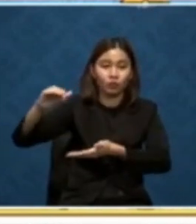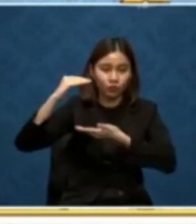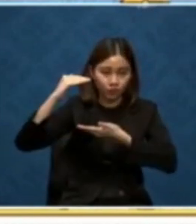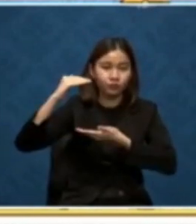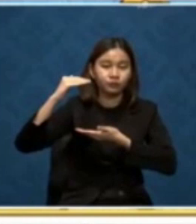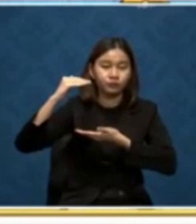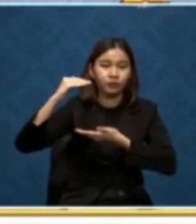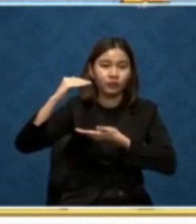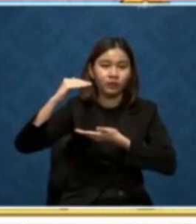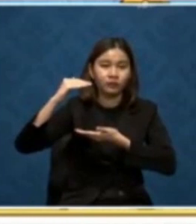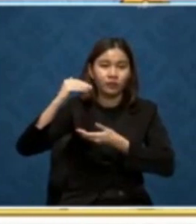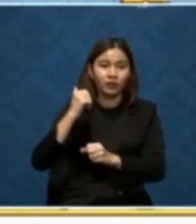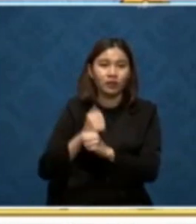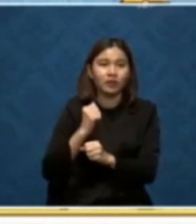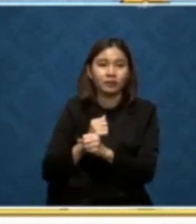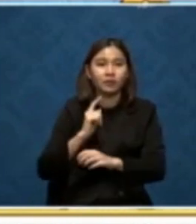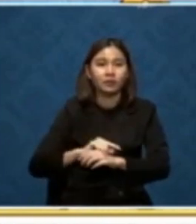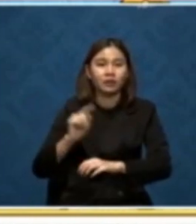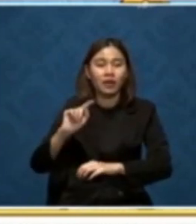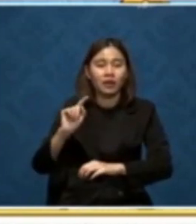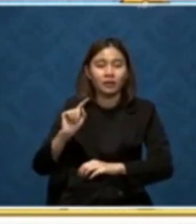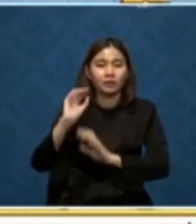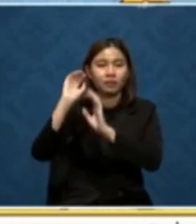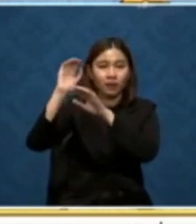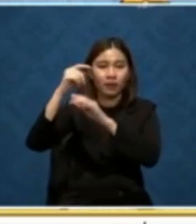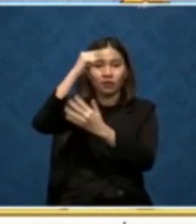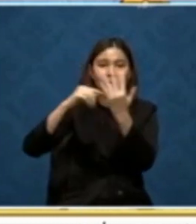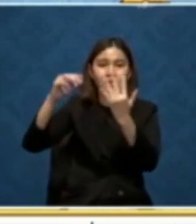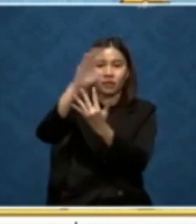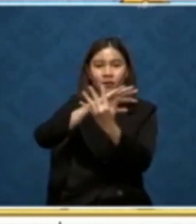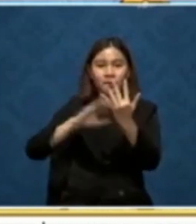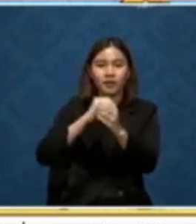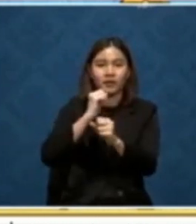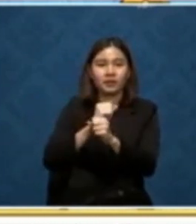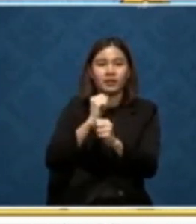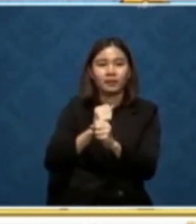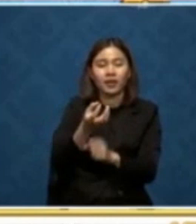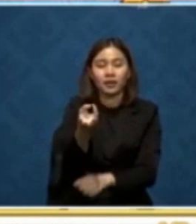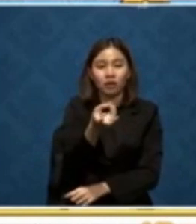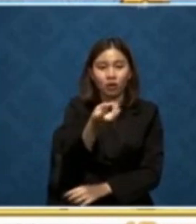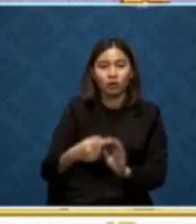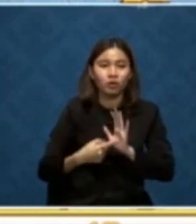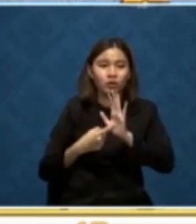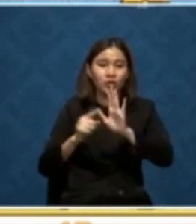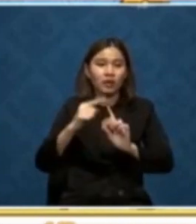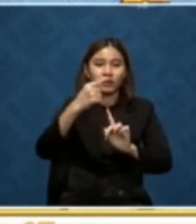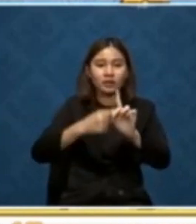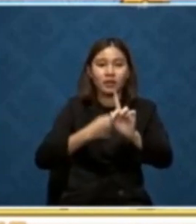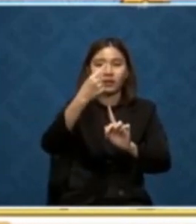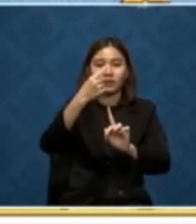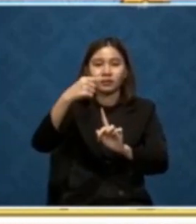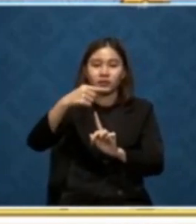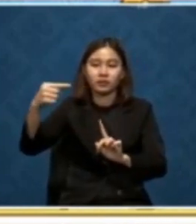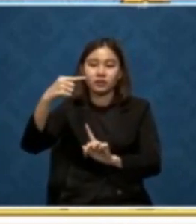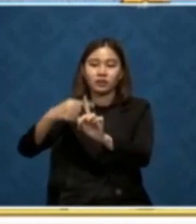าก็ให้ดำเนินการในช่วงที่มะพร้าวในประเทศไทยให้ผลผลิตน้อยเช่นในช่วงเดือนมกราค